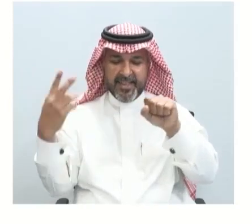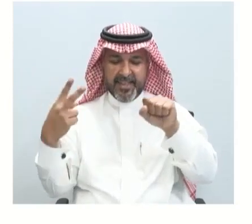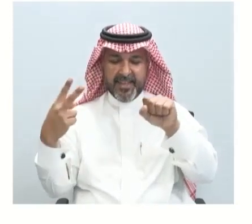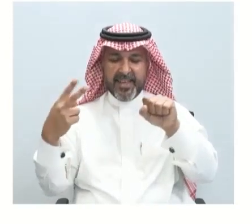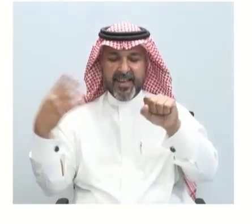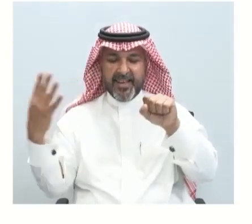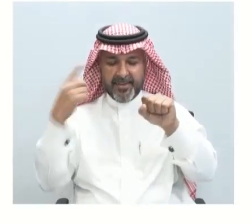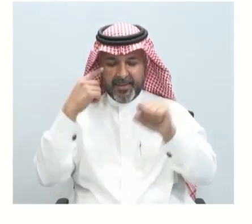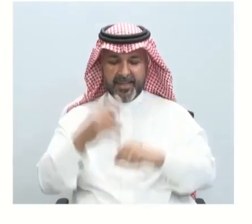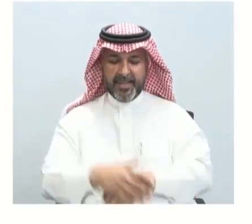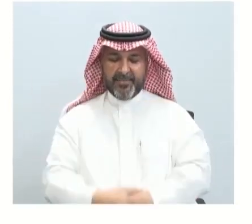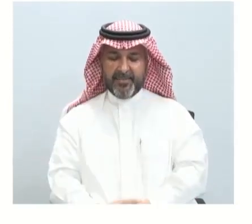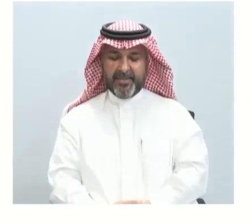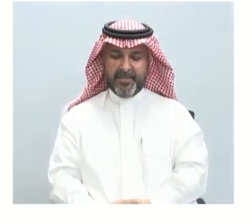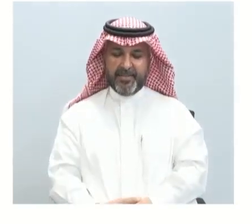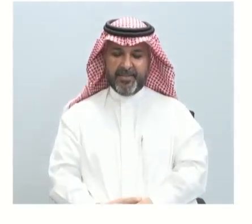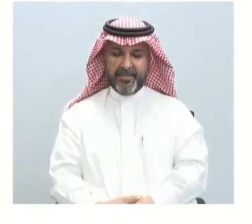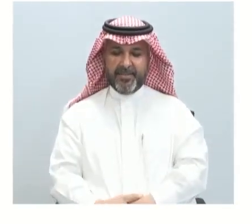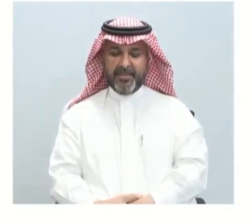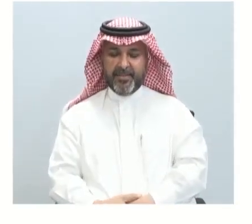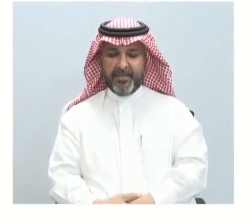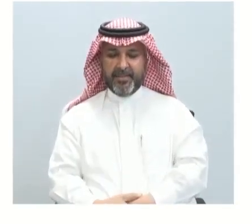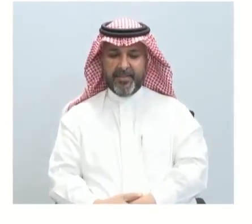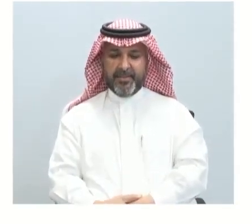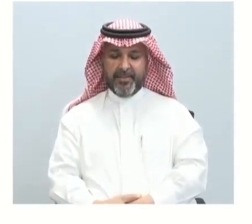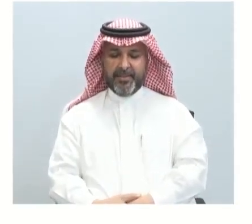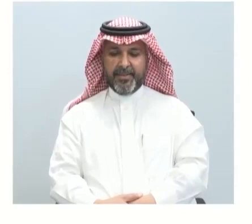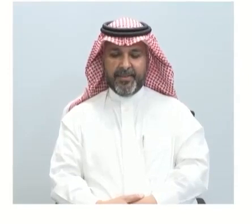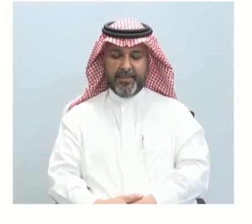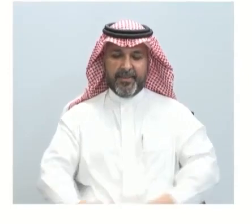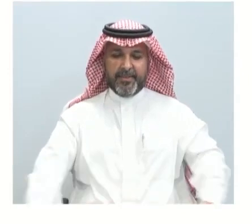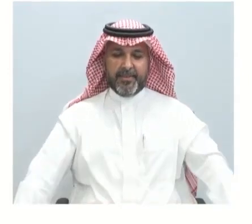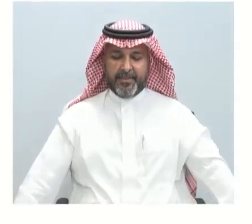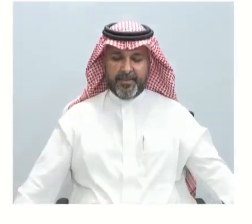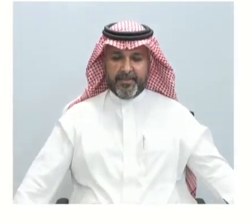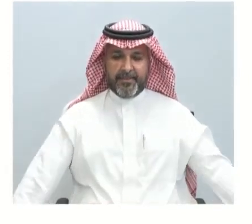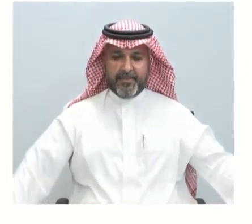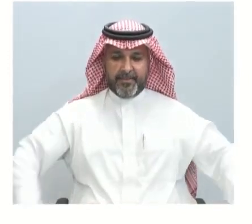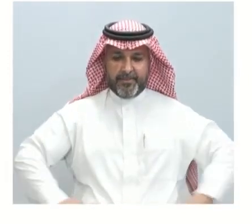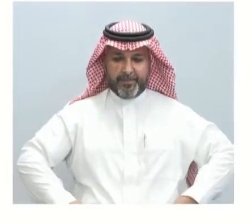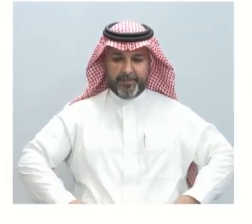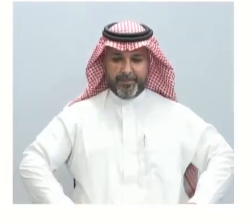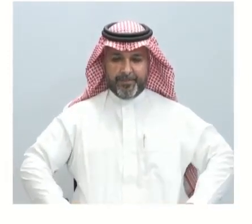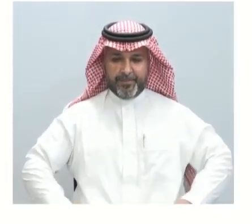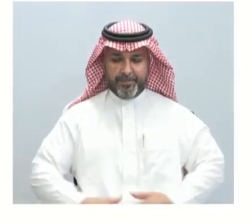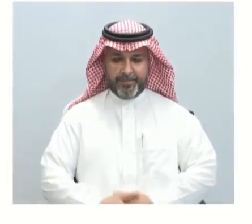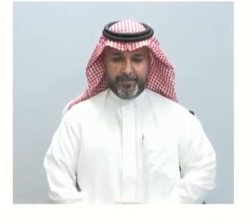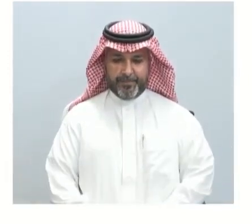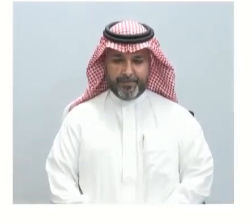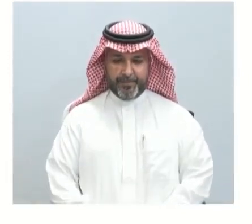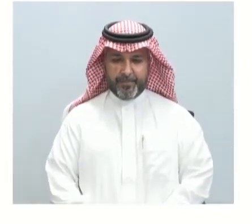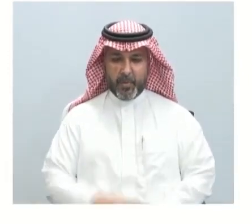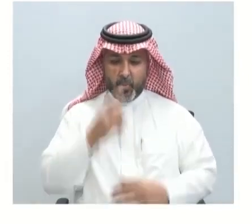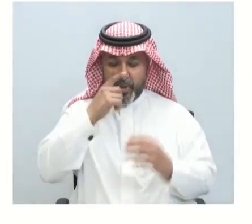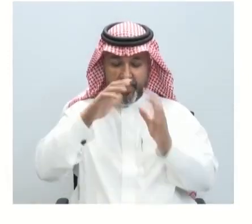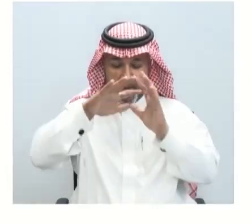المتساوي كانت هذه الخلايا تملك نفس العدد 46 كروموسوم في كل خليه اذا يحيط الغلاف